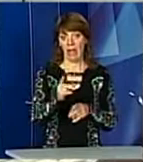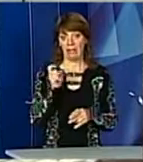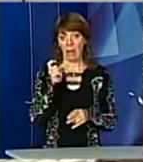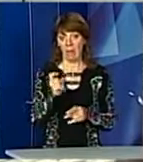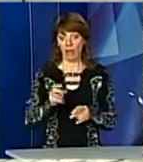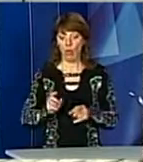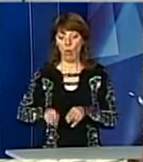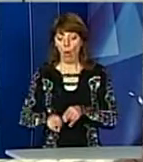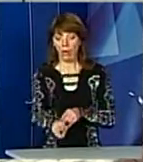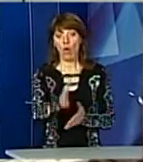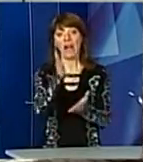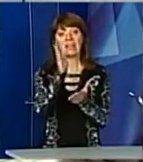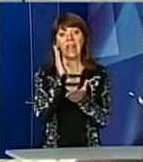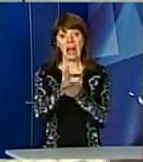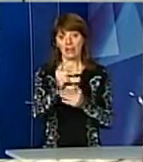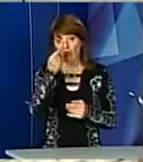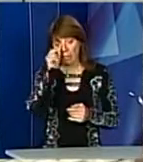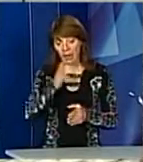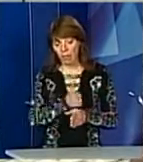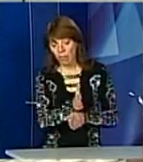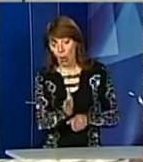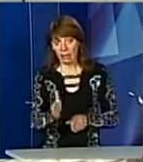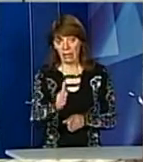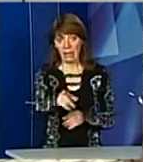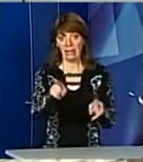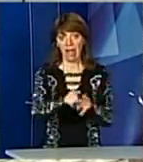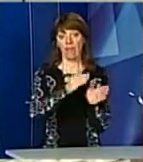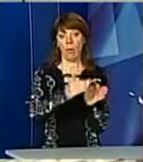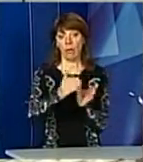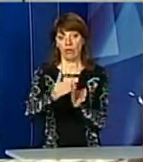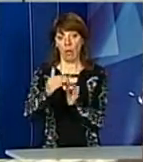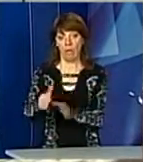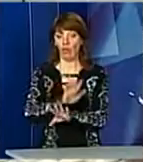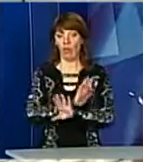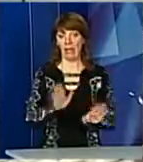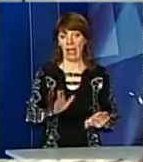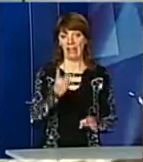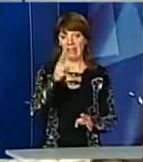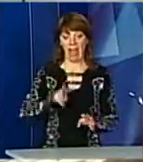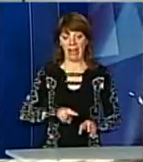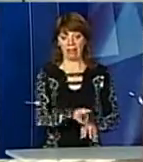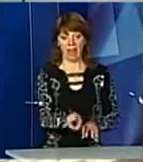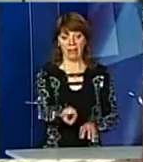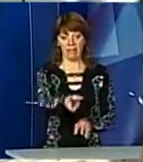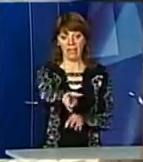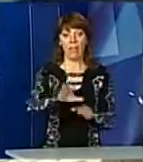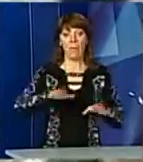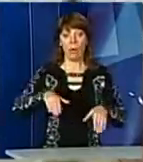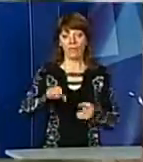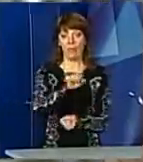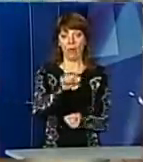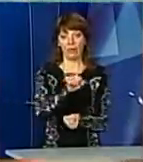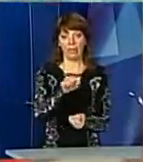трамвайну колію і далі, щоб вони в криву вже всі входили, скажімо так, впорядковано, а не в два ряда входили в криву і потім